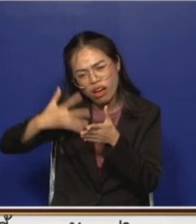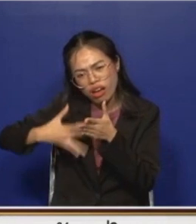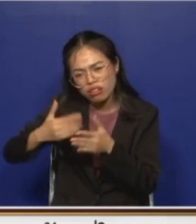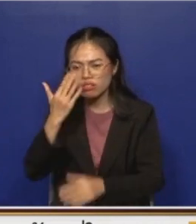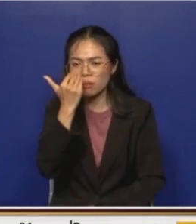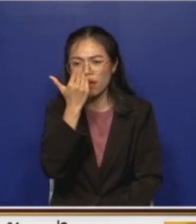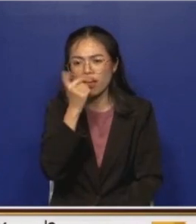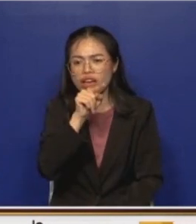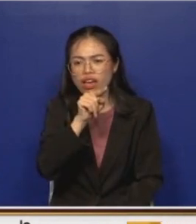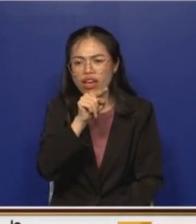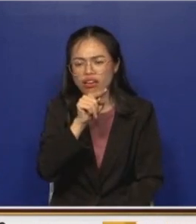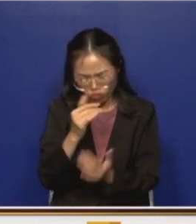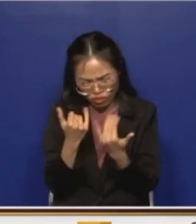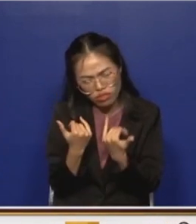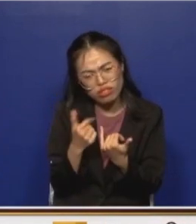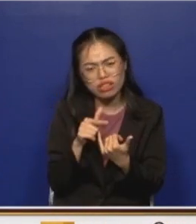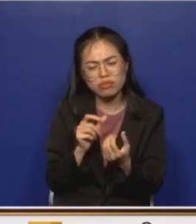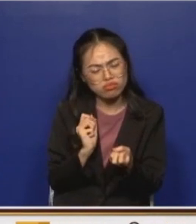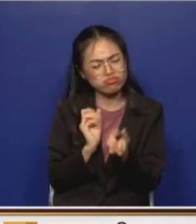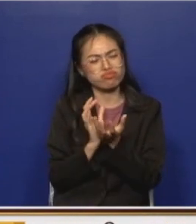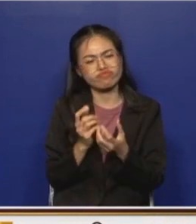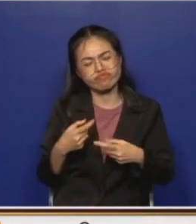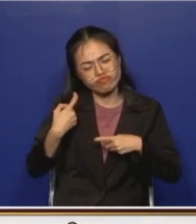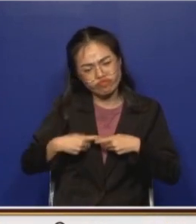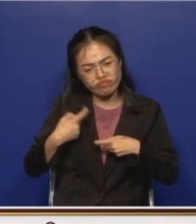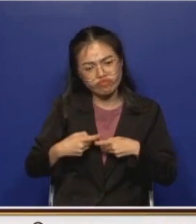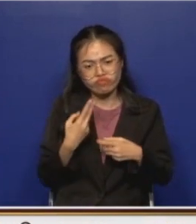แล้วท่านไปดูนะผมจะตัดภาพต่อไปฮะ